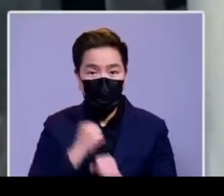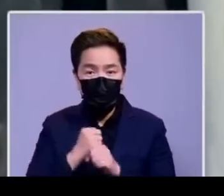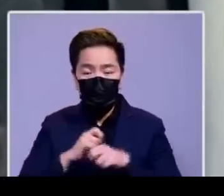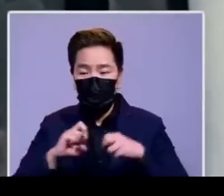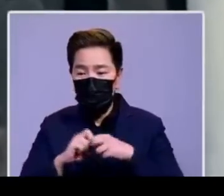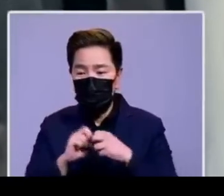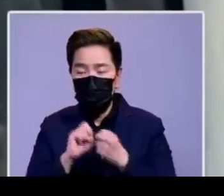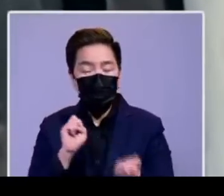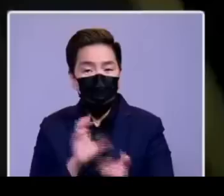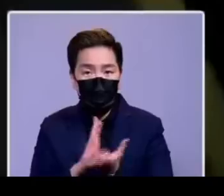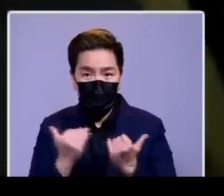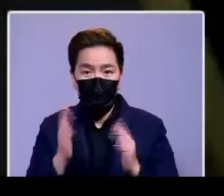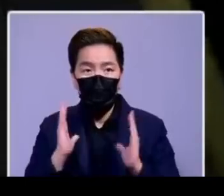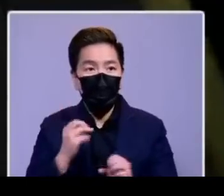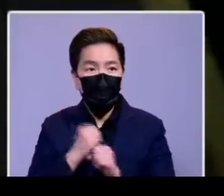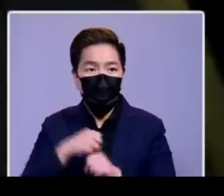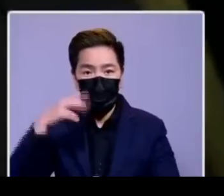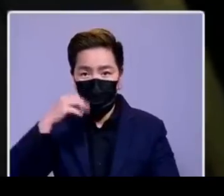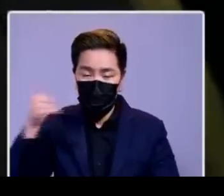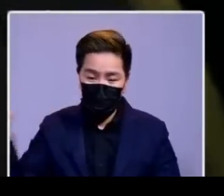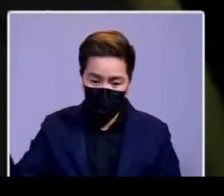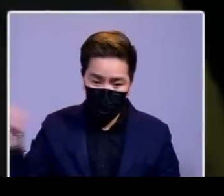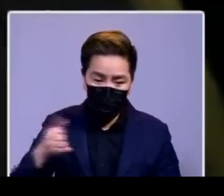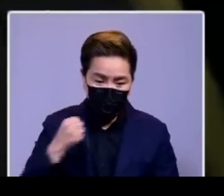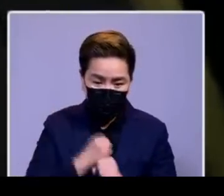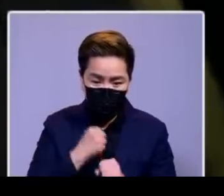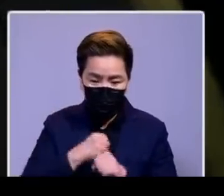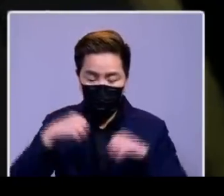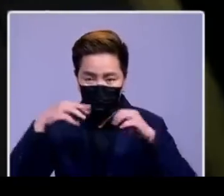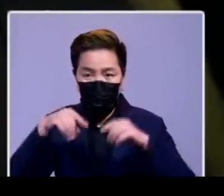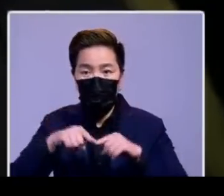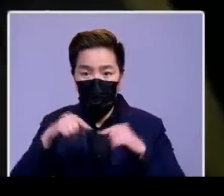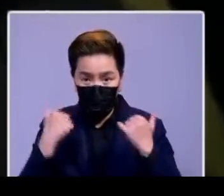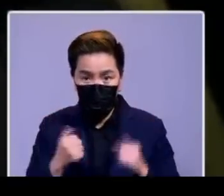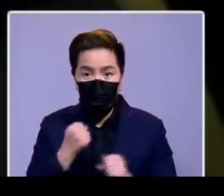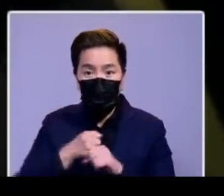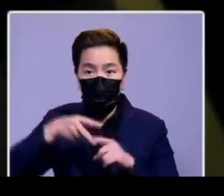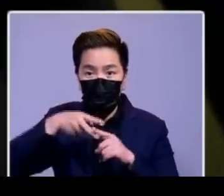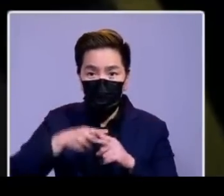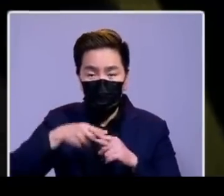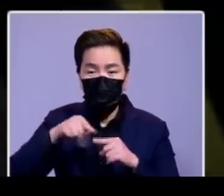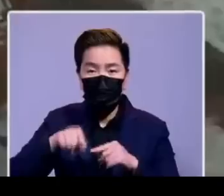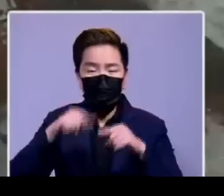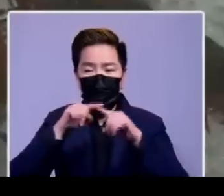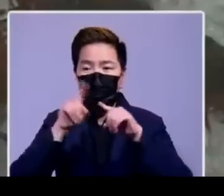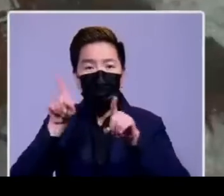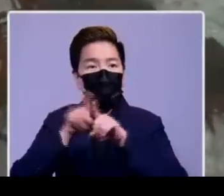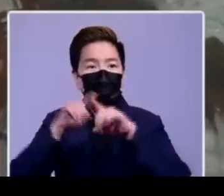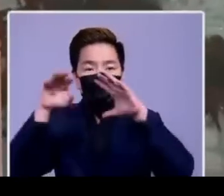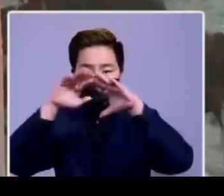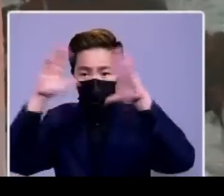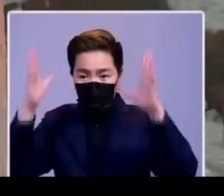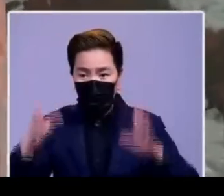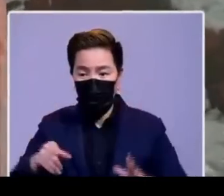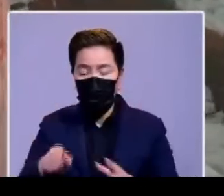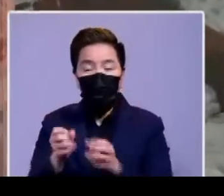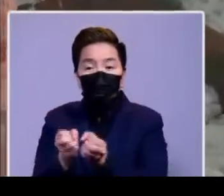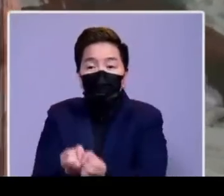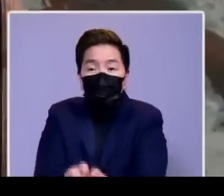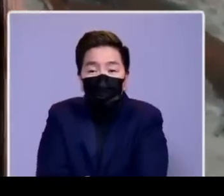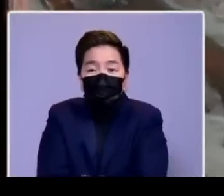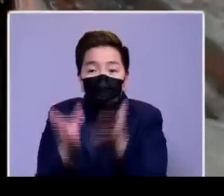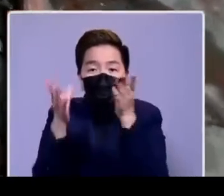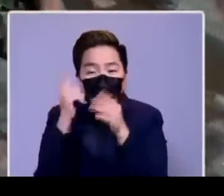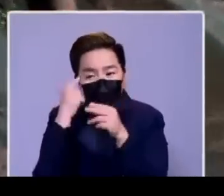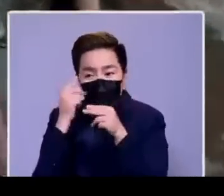เหตุแต่ว่าขณะที่ช่างไฟฟ้าเนี่ยกำลังซ่อมแซมอยู่ตู้คอนโทรลตัวนี้เนี่ยมันเกิดระเบิดขึ้นอ